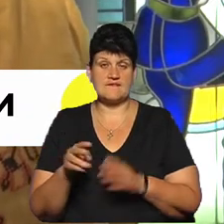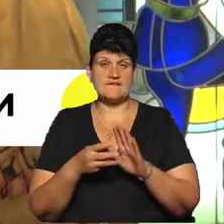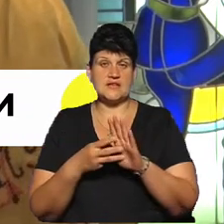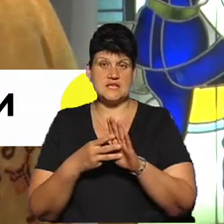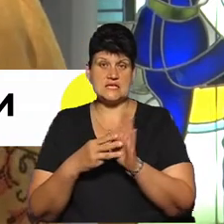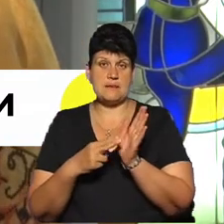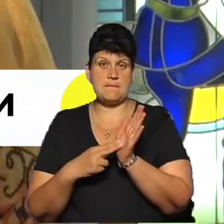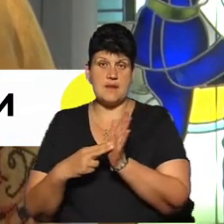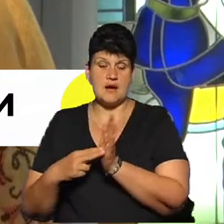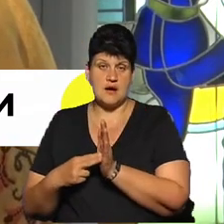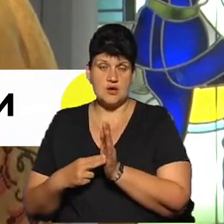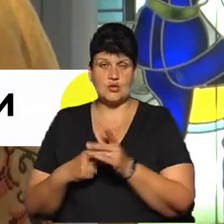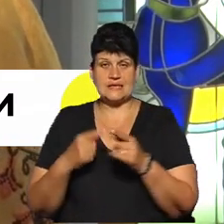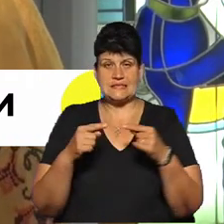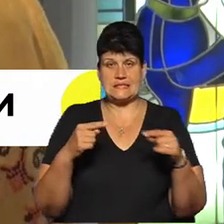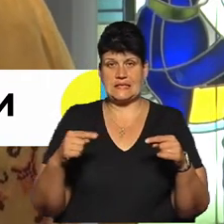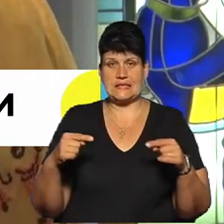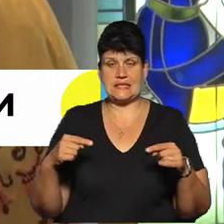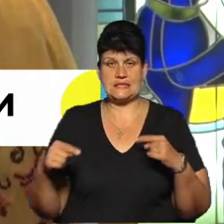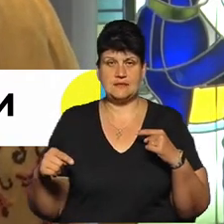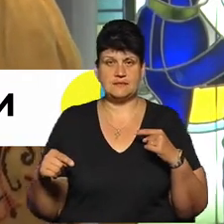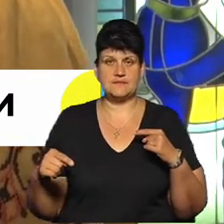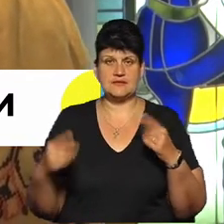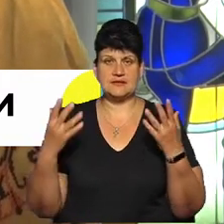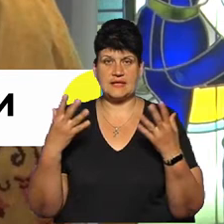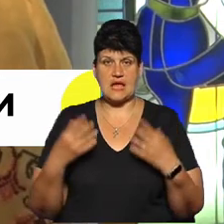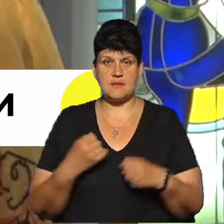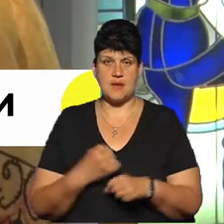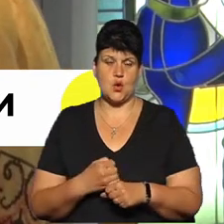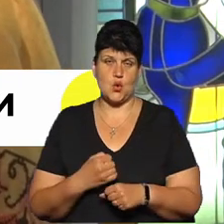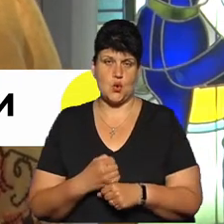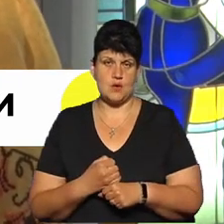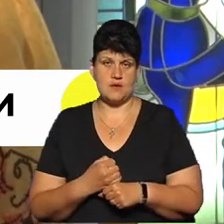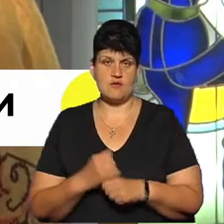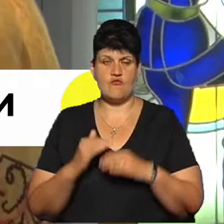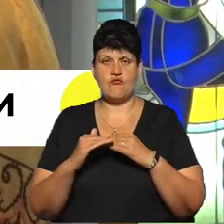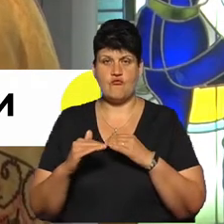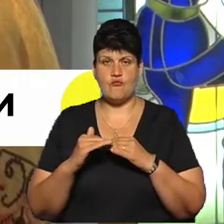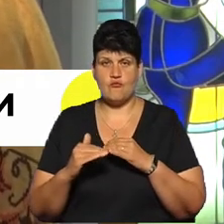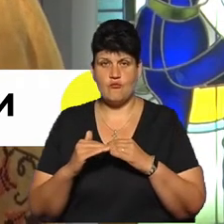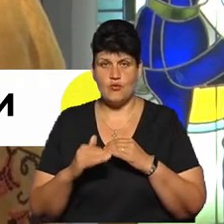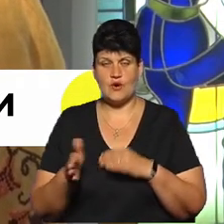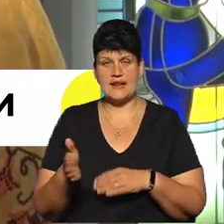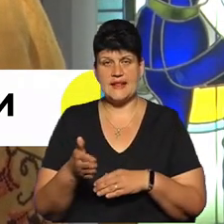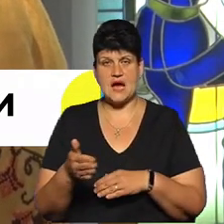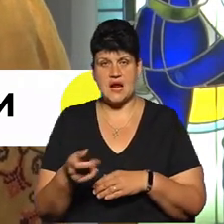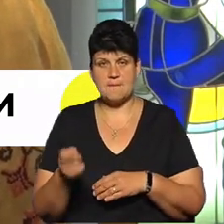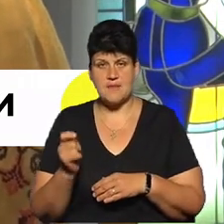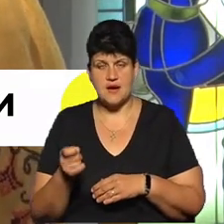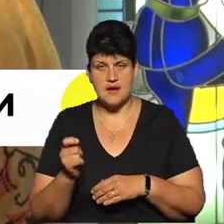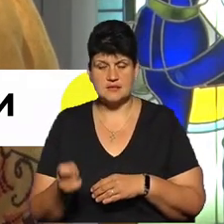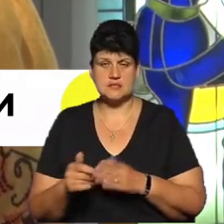якщо можна ближче, так, з різними днями роботи в полі, навіть на рибалці, в допомогу